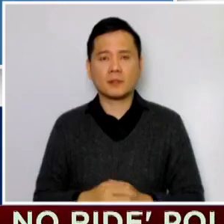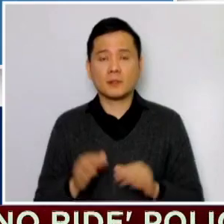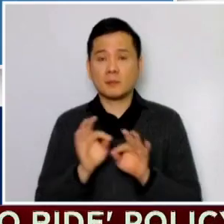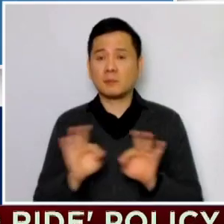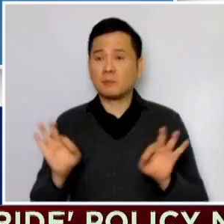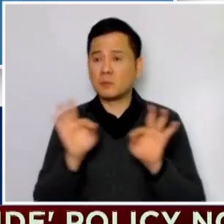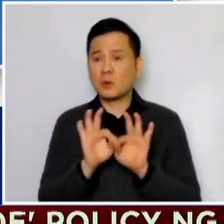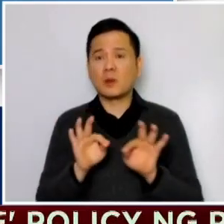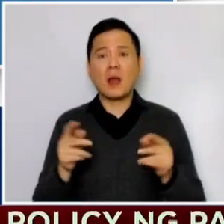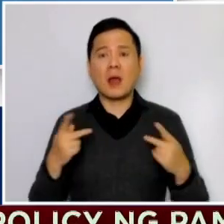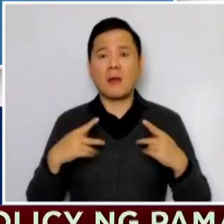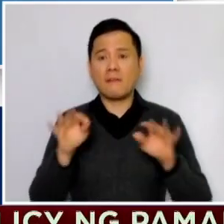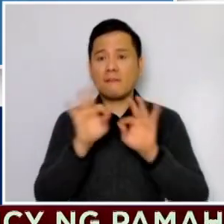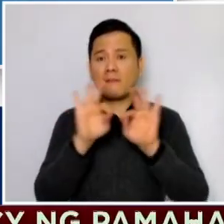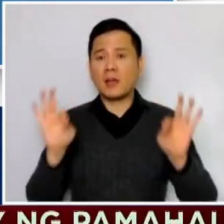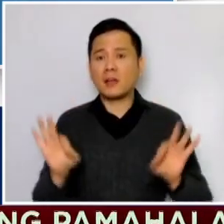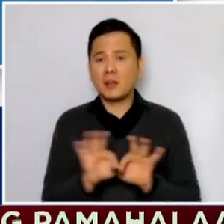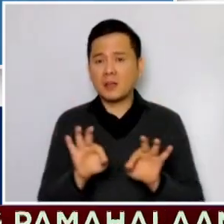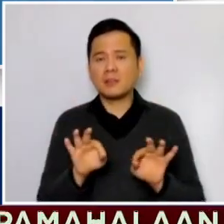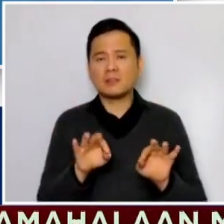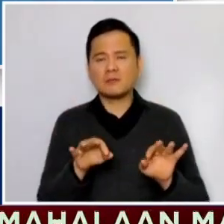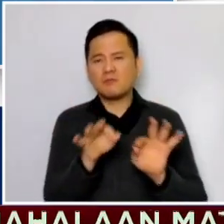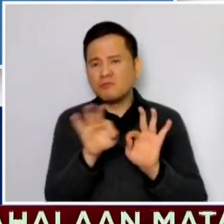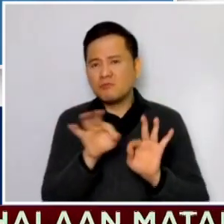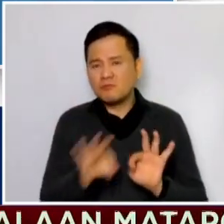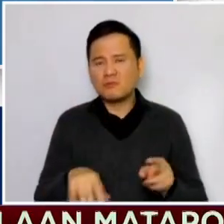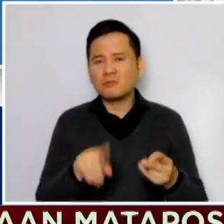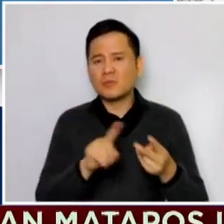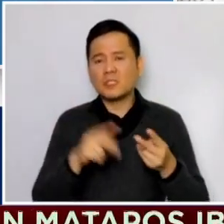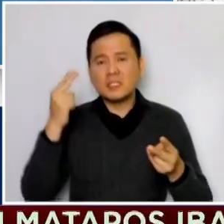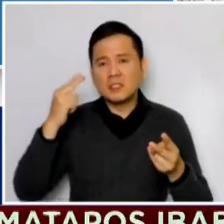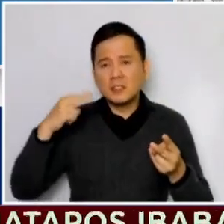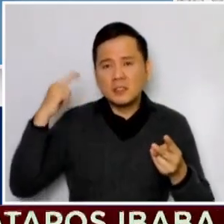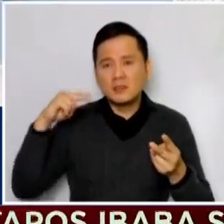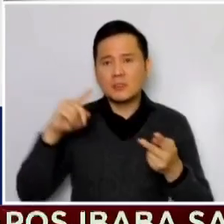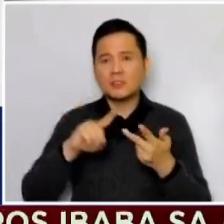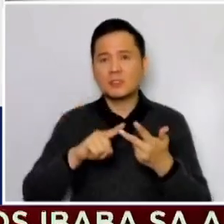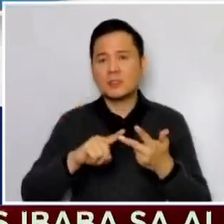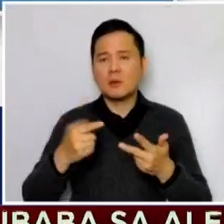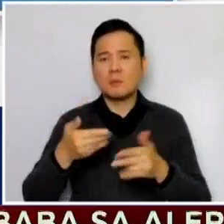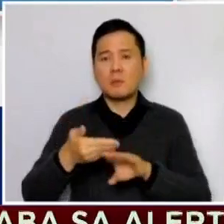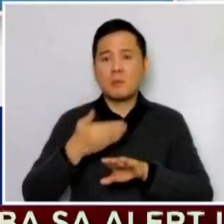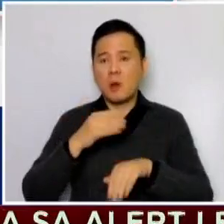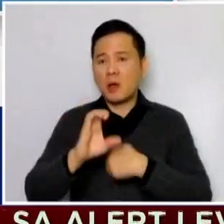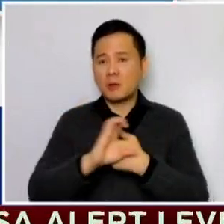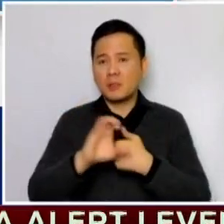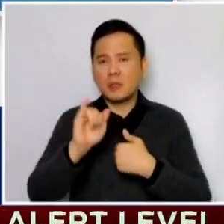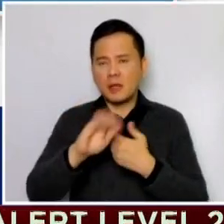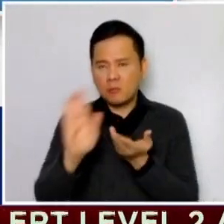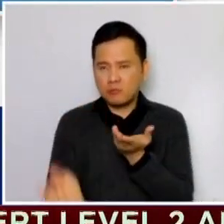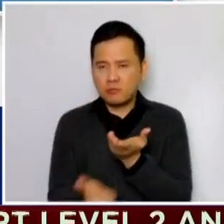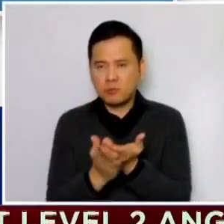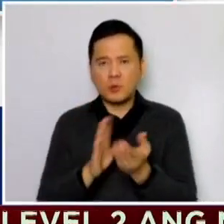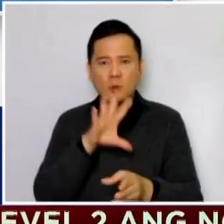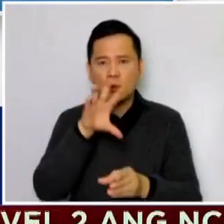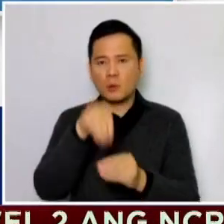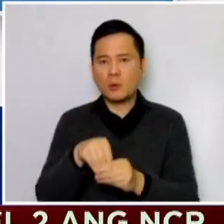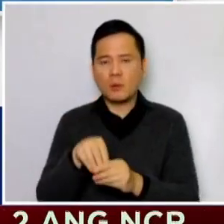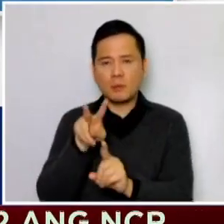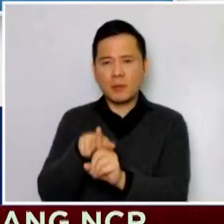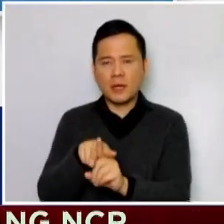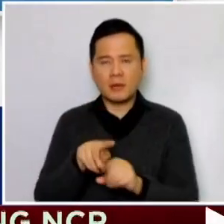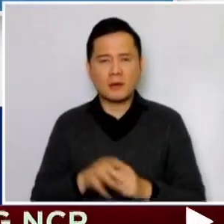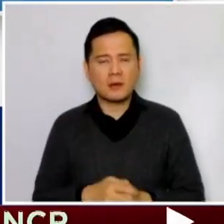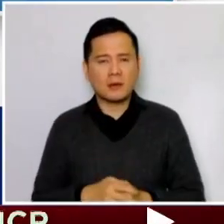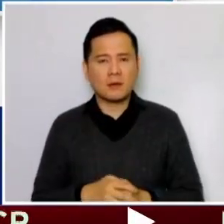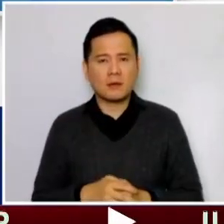financial statements at credit history ng kumpanya, pati na rin mga dating kontrata. Samantala, sinabi rin ng komite na posibleng